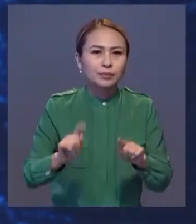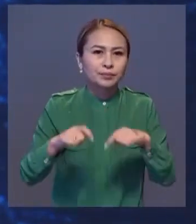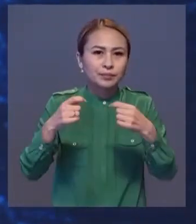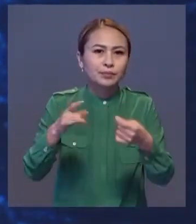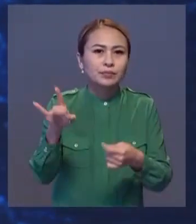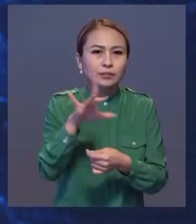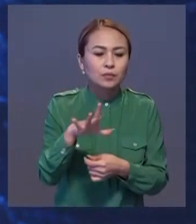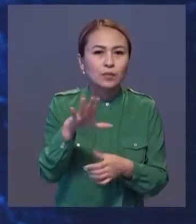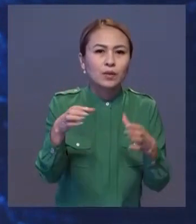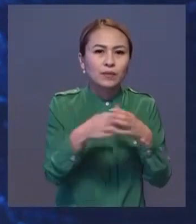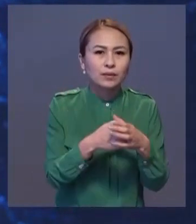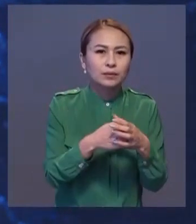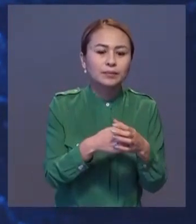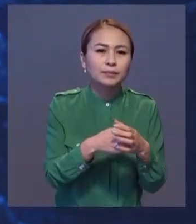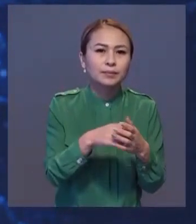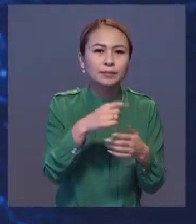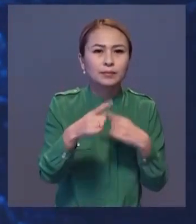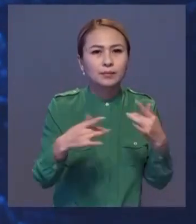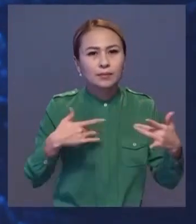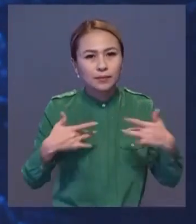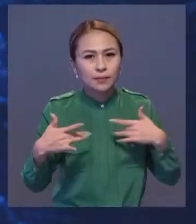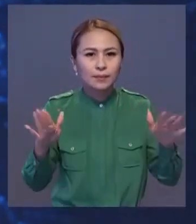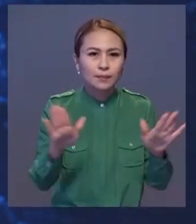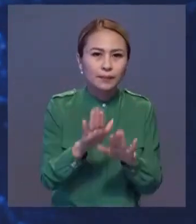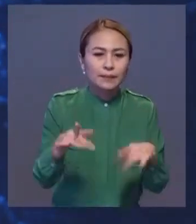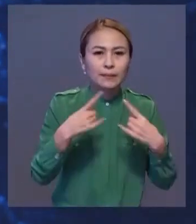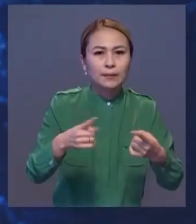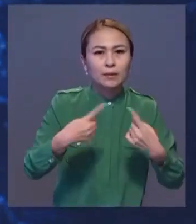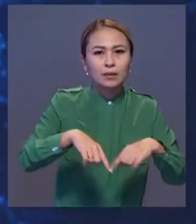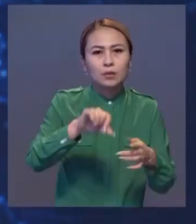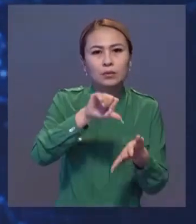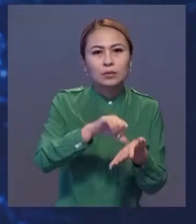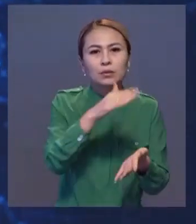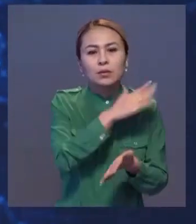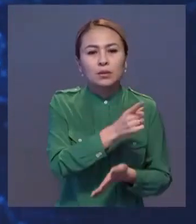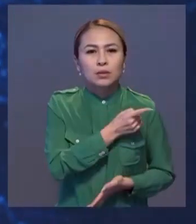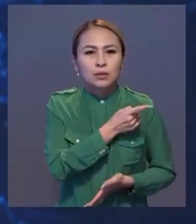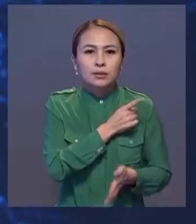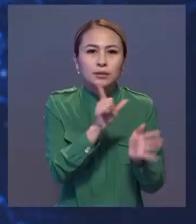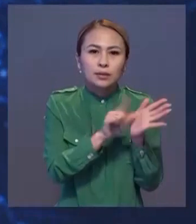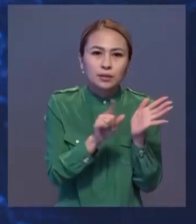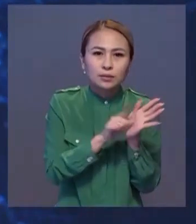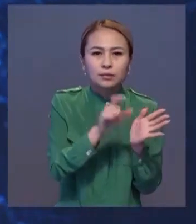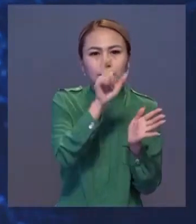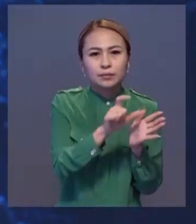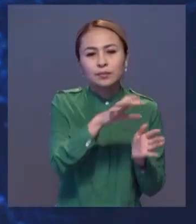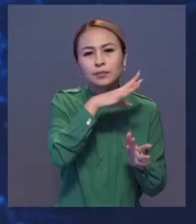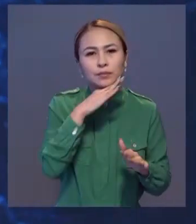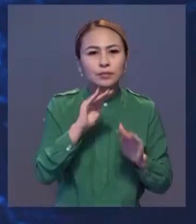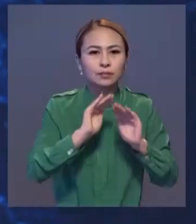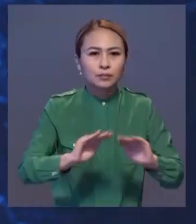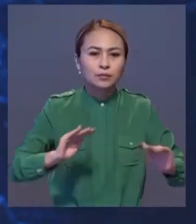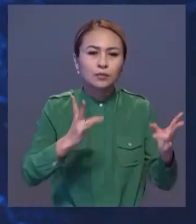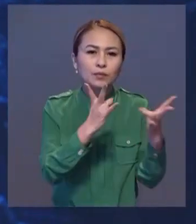республиканың еріктілер қозғалысы, қоғам қайраткерлері, әртістер мен түрлі ұйымдар қатысуда. Олар жалғыз басты зейнеткерлер мен